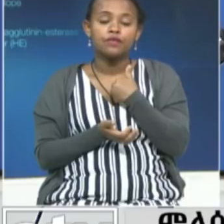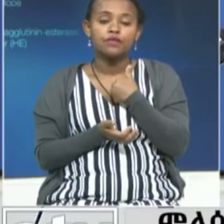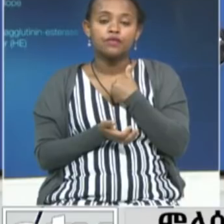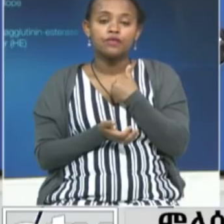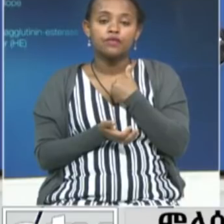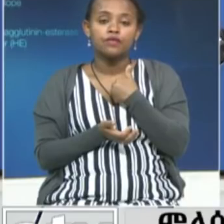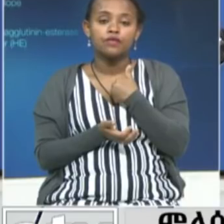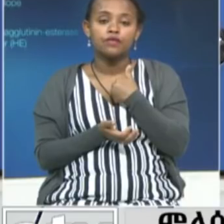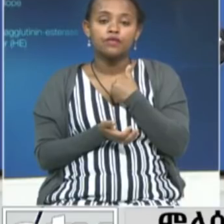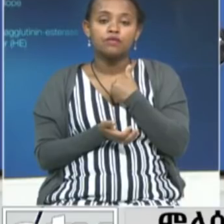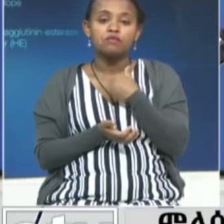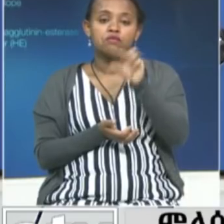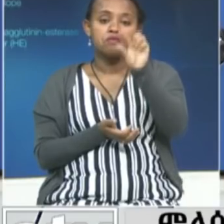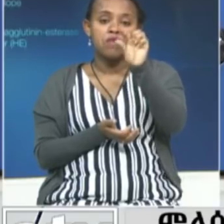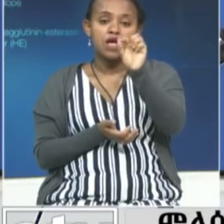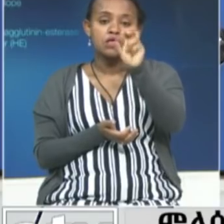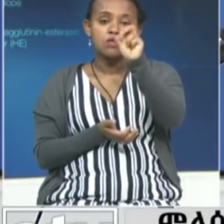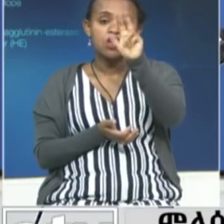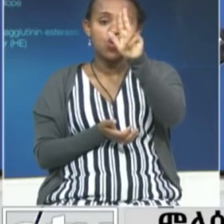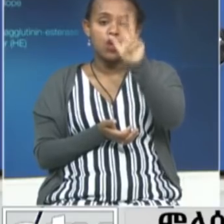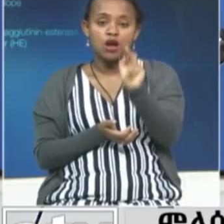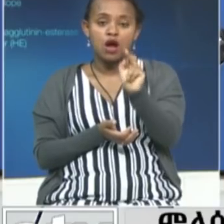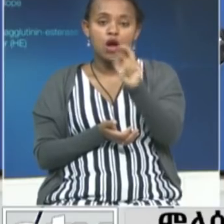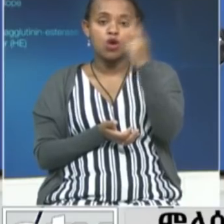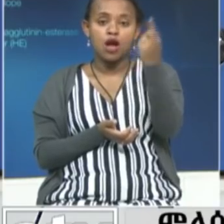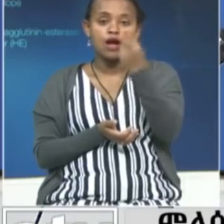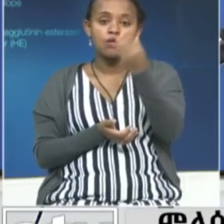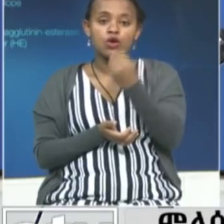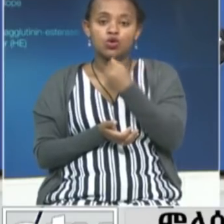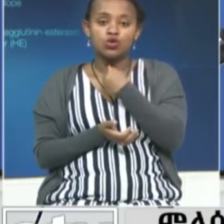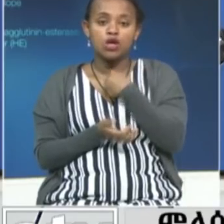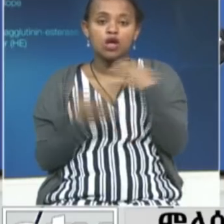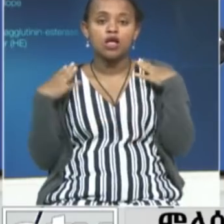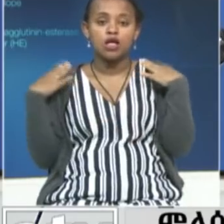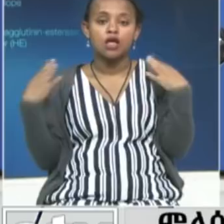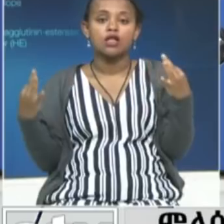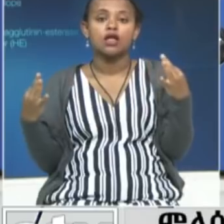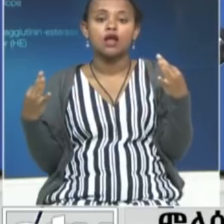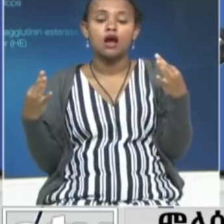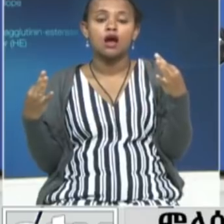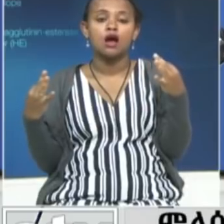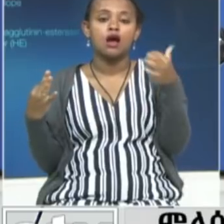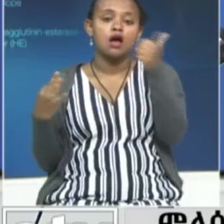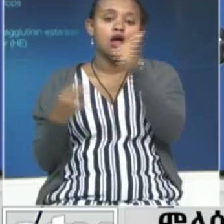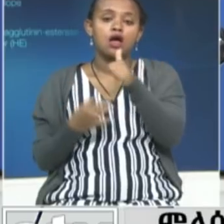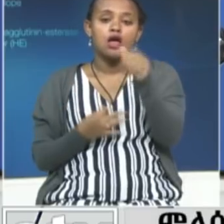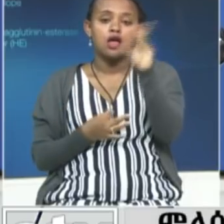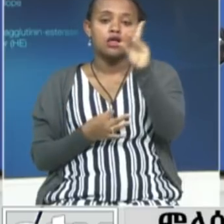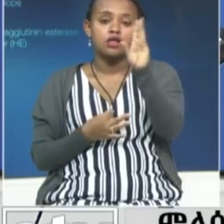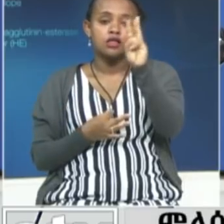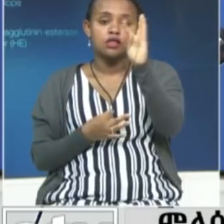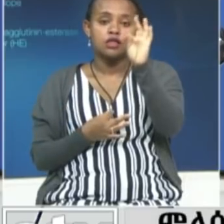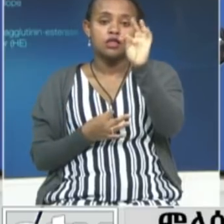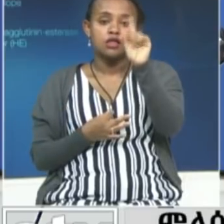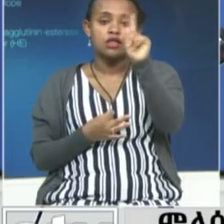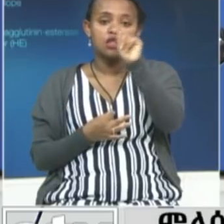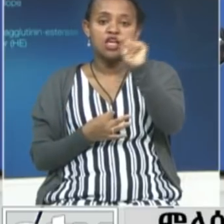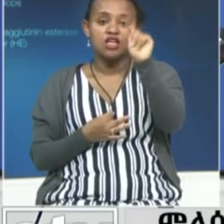ቢያንስ በየወረዳው ብዙ ቀበሌዎች አሉ የጤና ሲስተም እንትን ብለው ሴሌክት